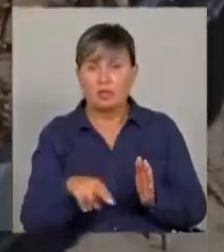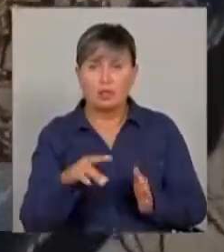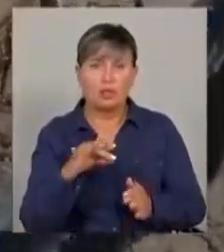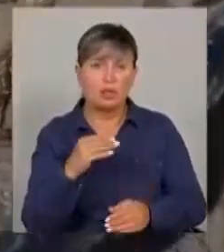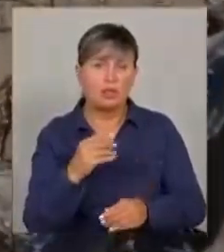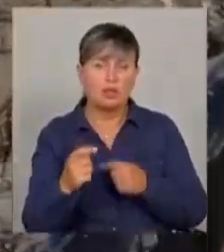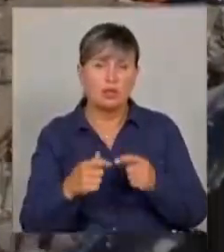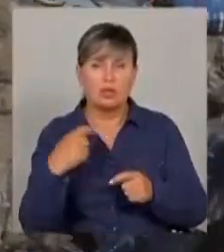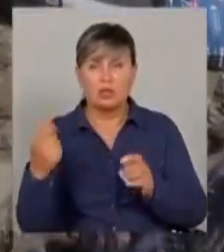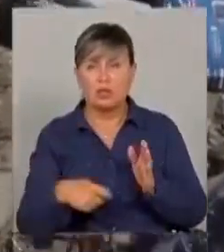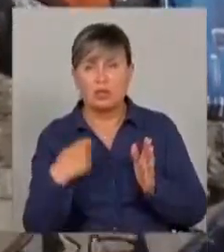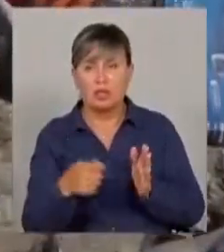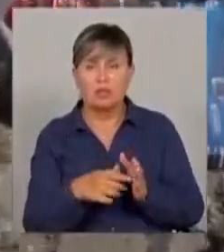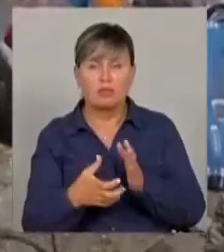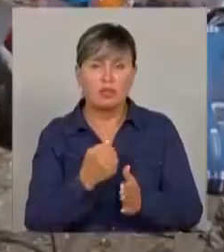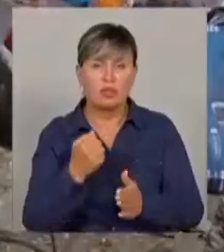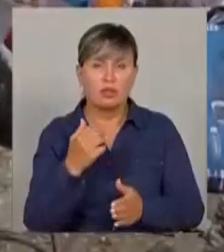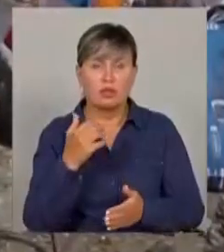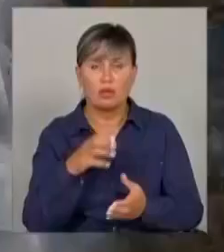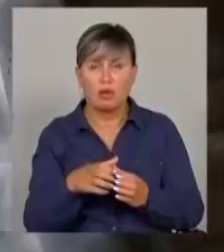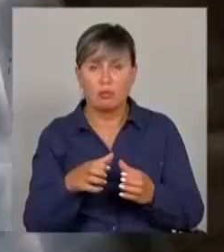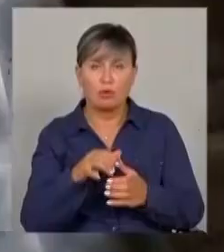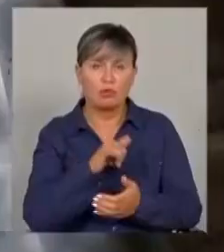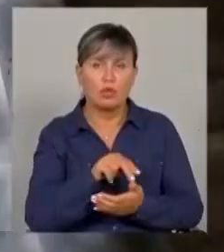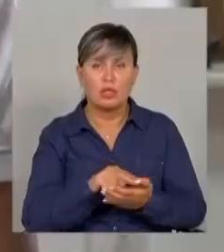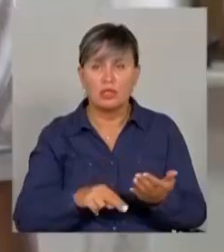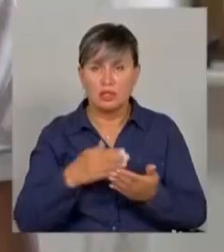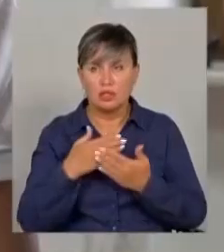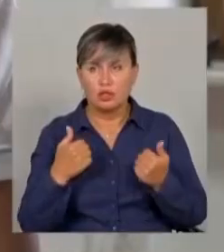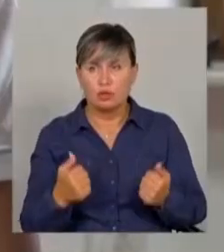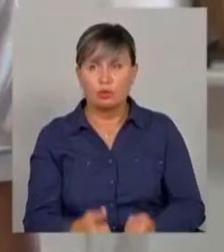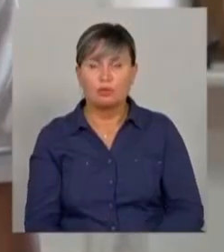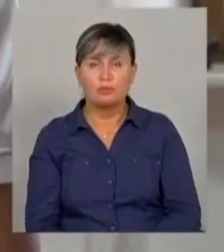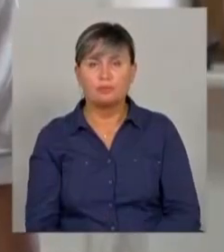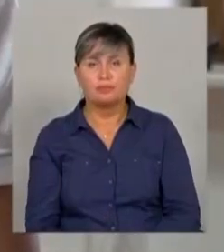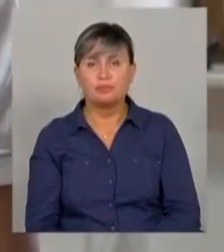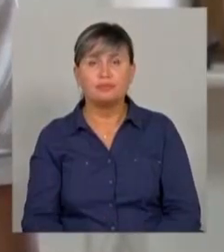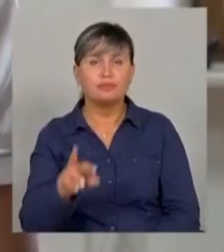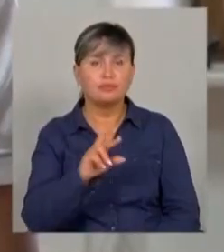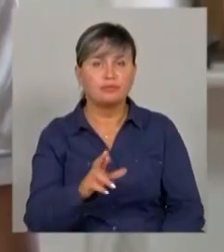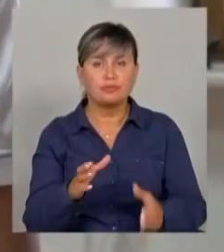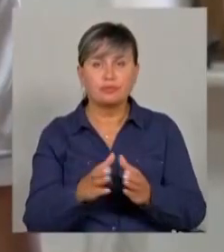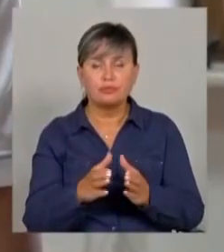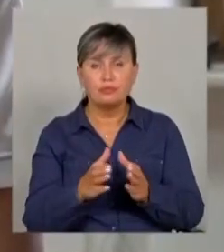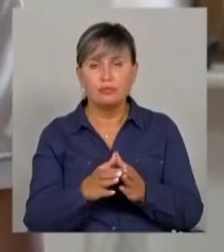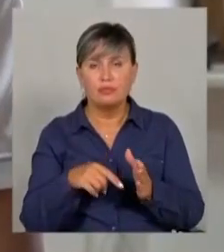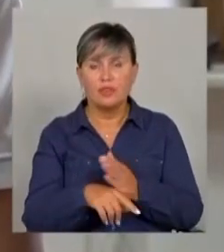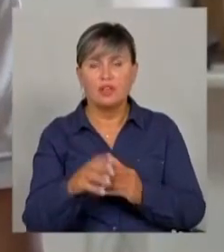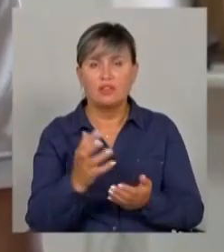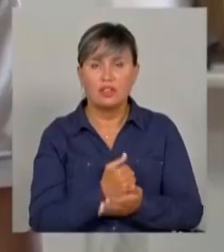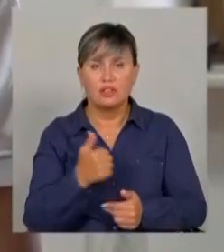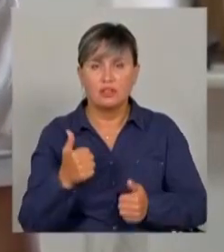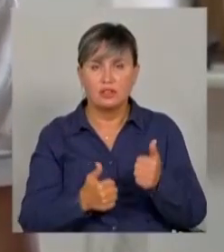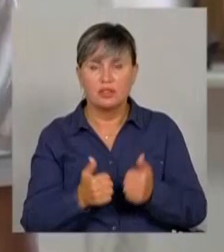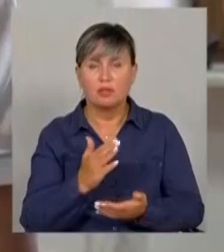разыграли тендер, который выиграла компания, не имеющая лицензию. В январе компания «Азамат Курылыс» выиграла тендер, не